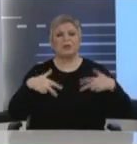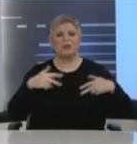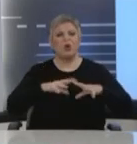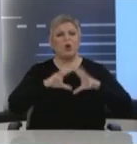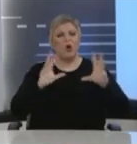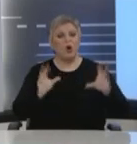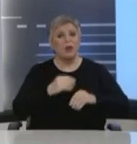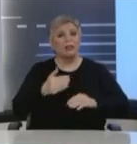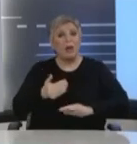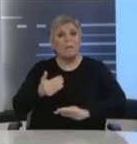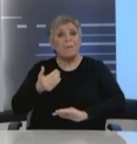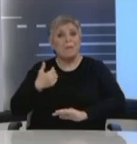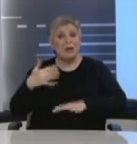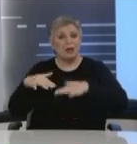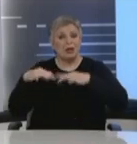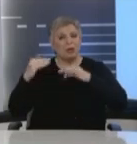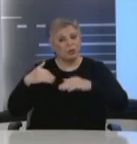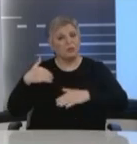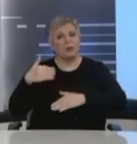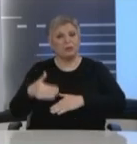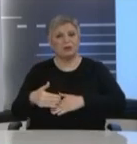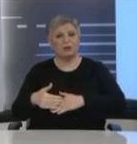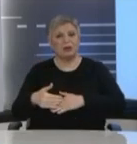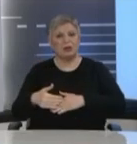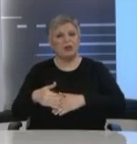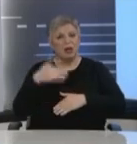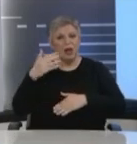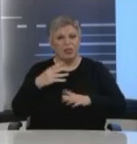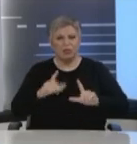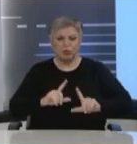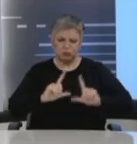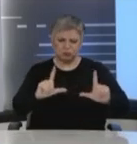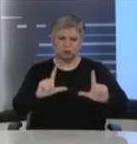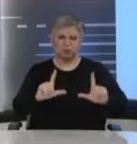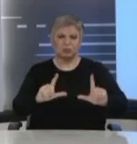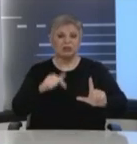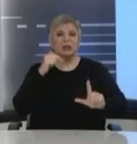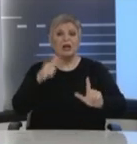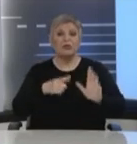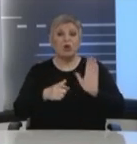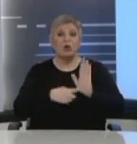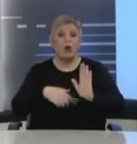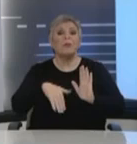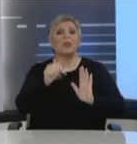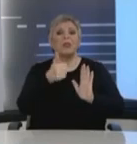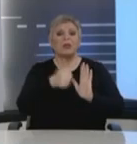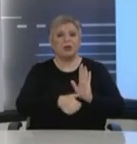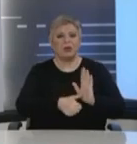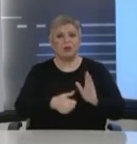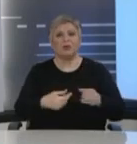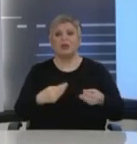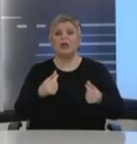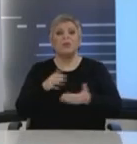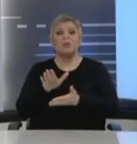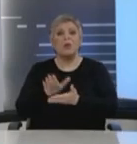την ανακοίνωση του θέματος αυτού, οι εξόφθαλμες δικονομικές παραβιάσεις, η ποιότητα των